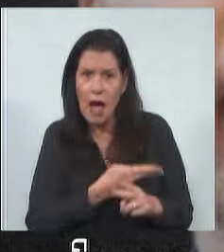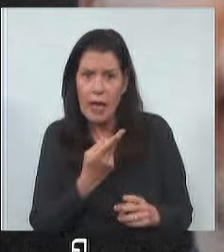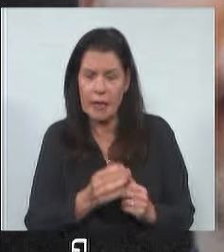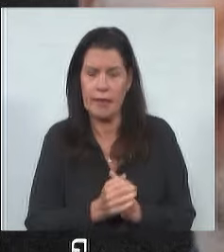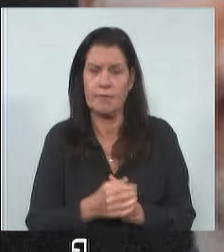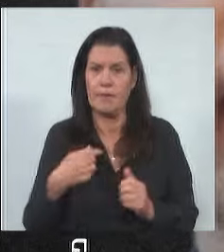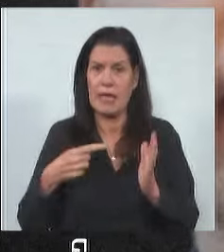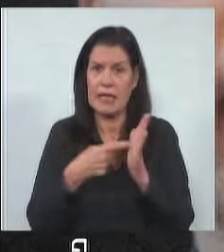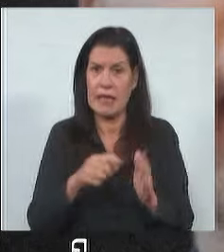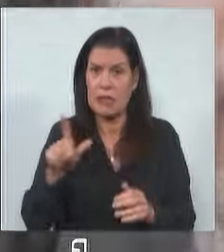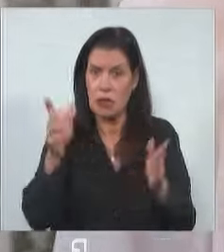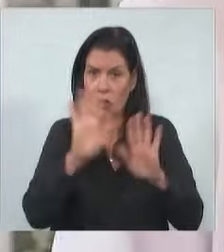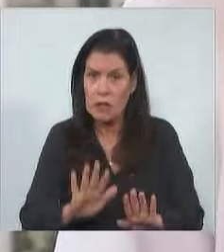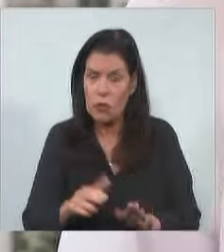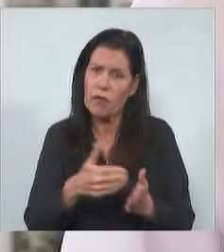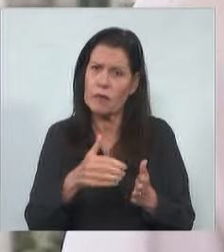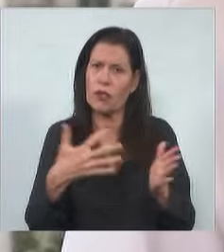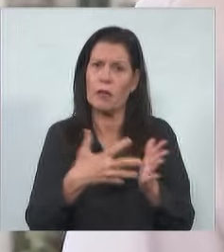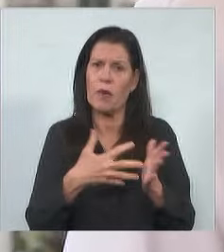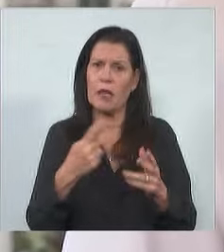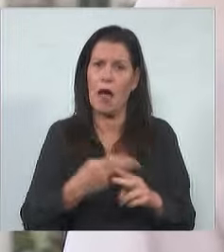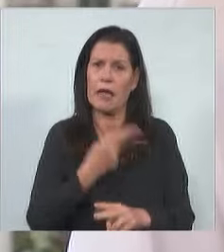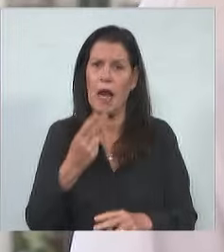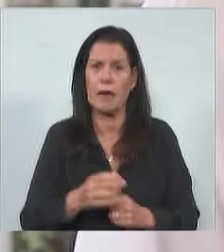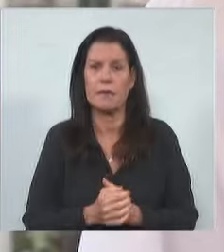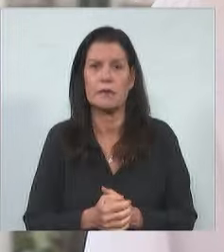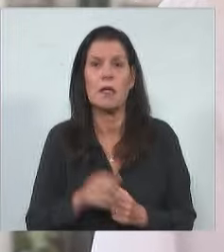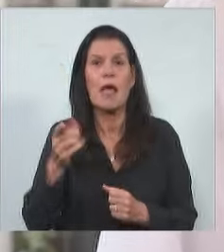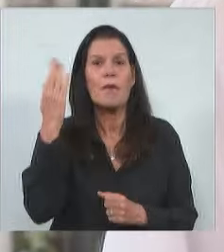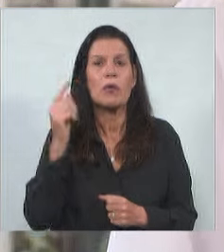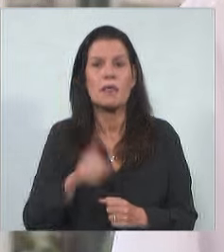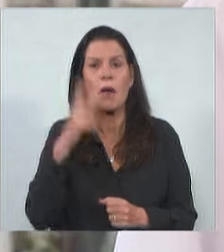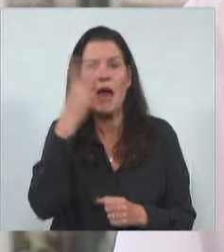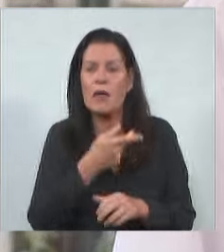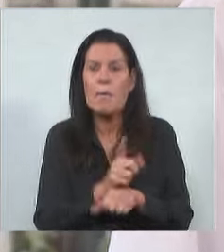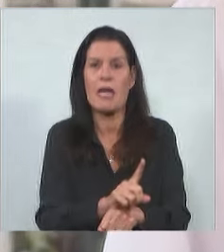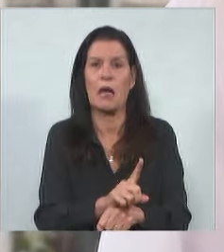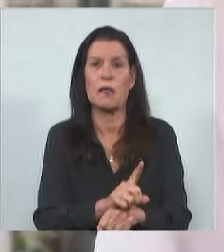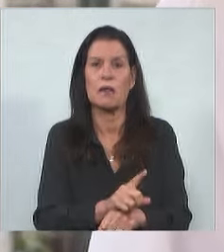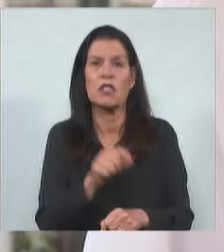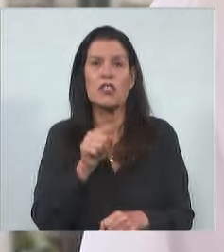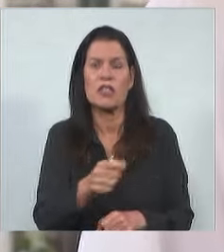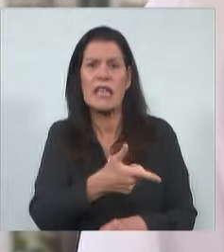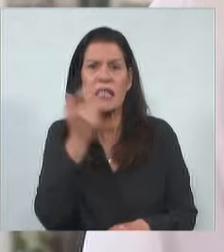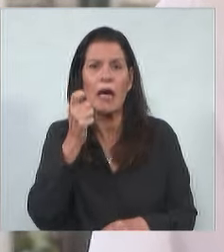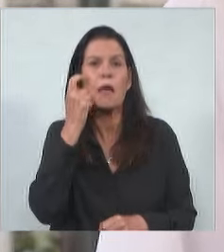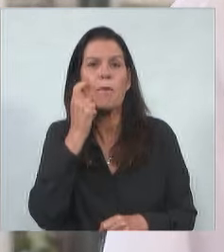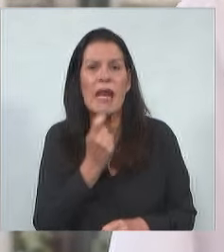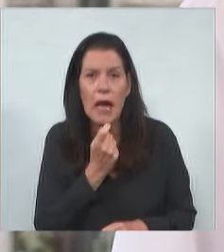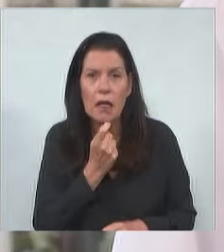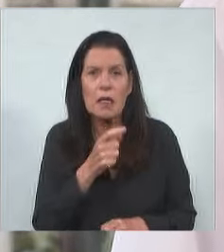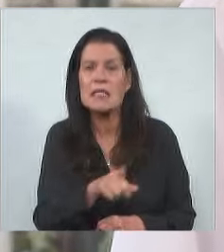והמשכנו בחקירה רגילה. הם היו אמורים להבין מיד באותו שלב שמדובר בירי פלילי, לא מדובר